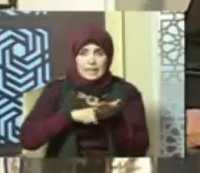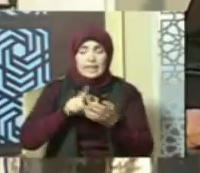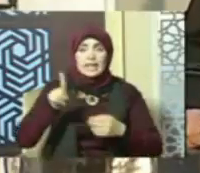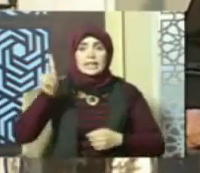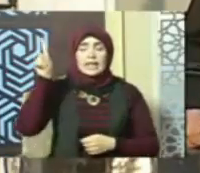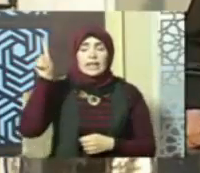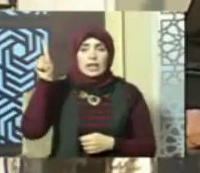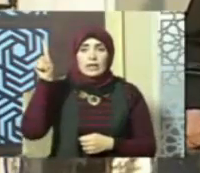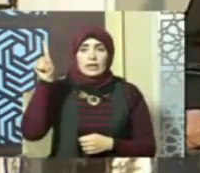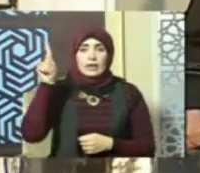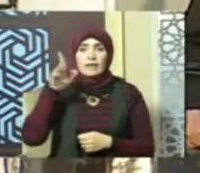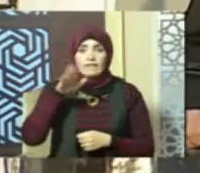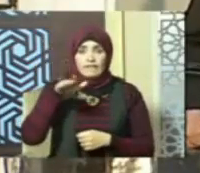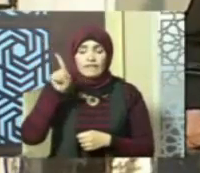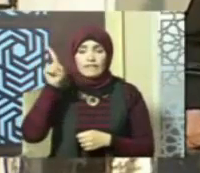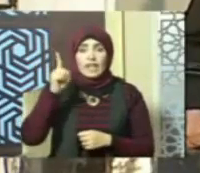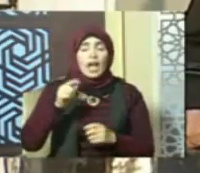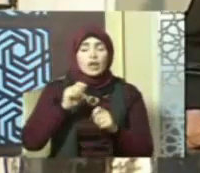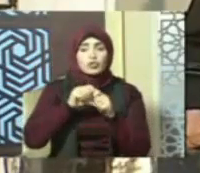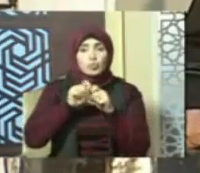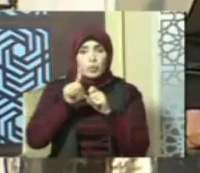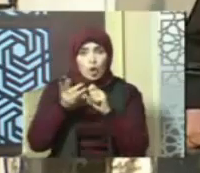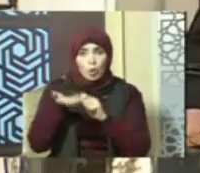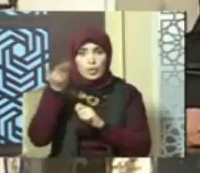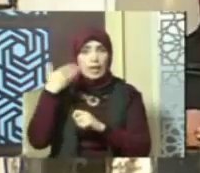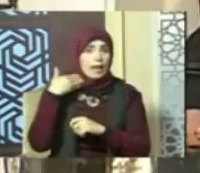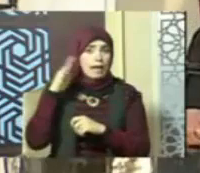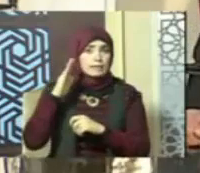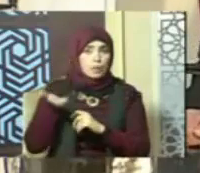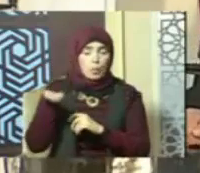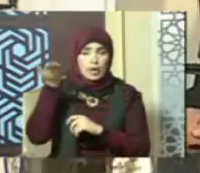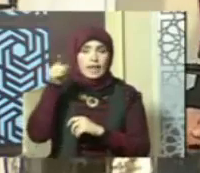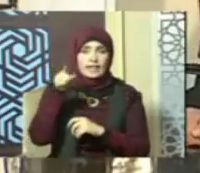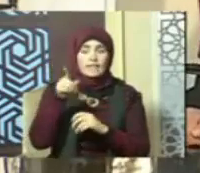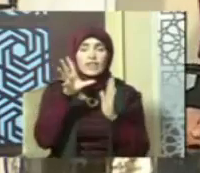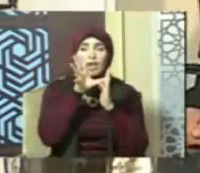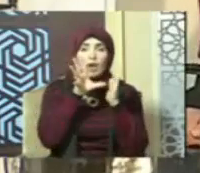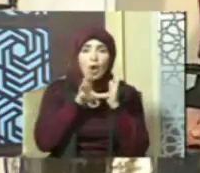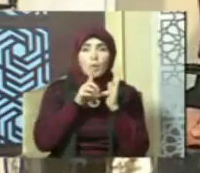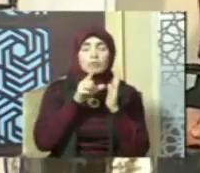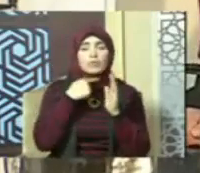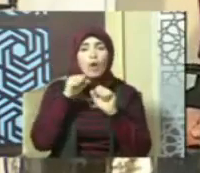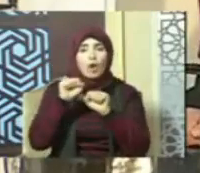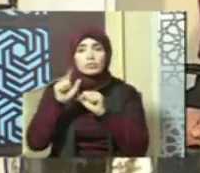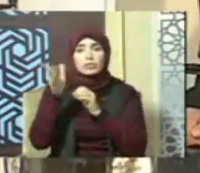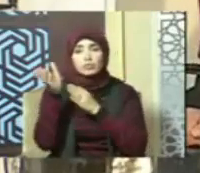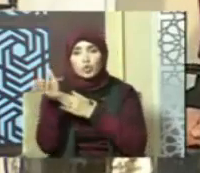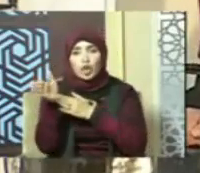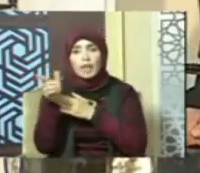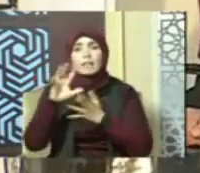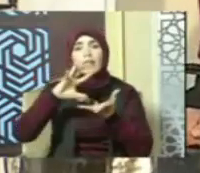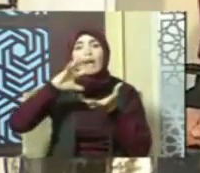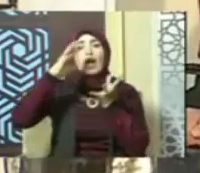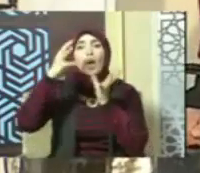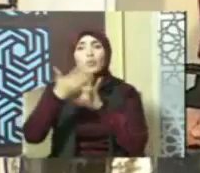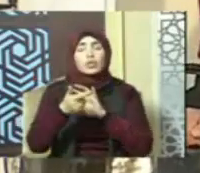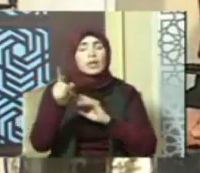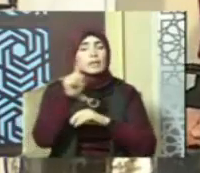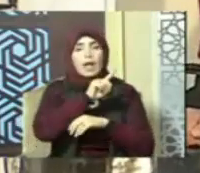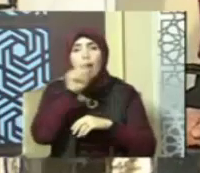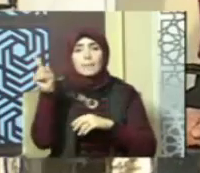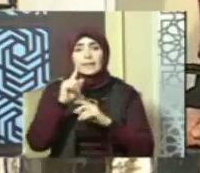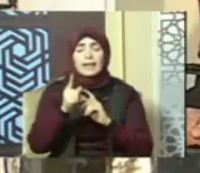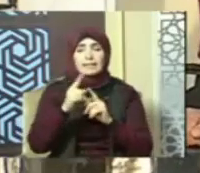لله عز وجل سننا كونية لا تتخلف